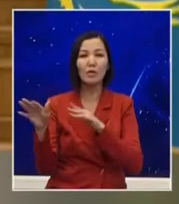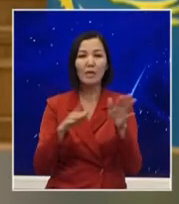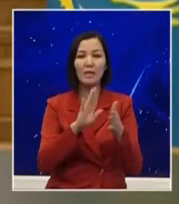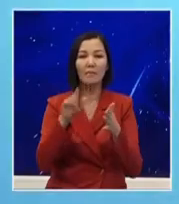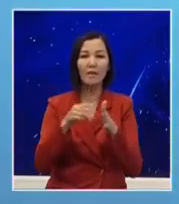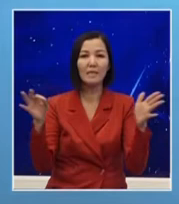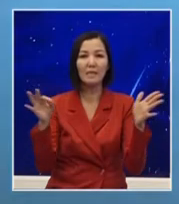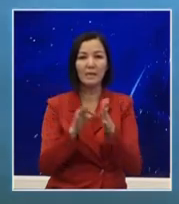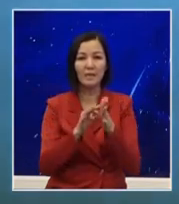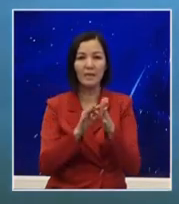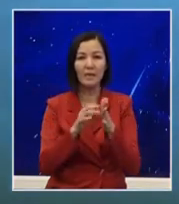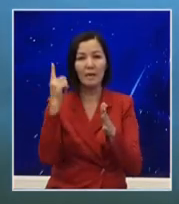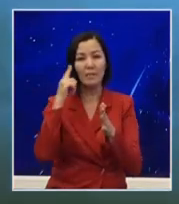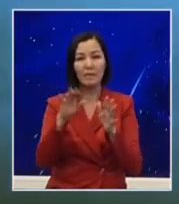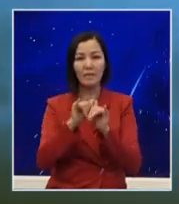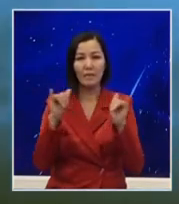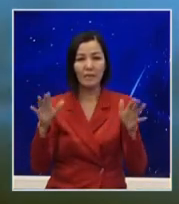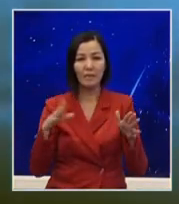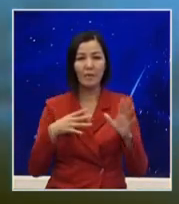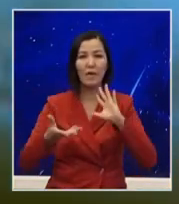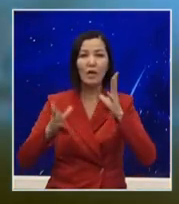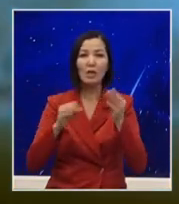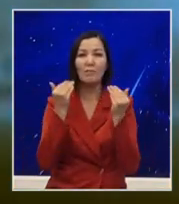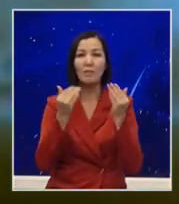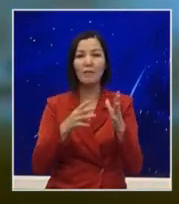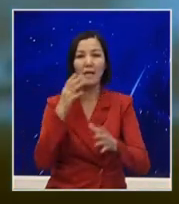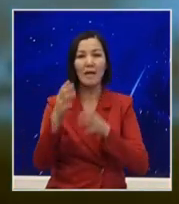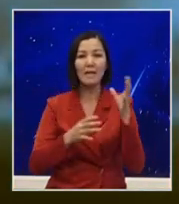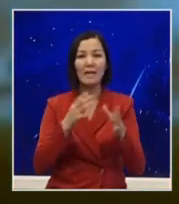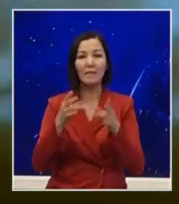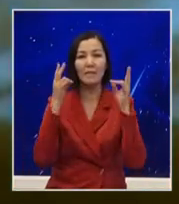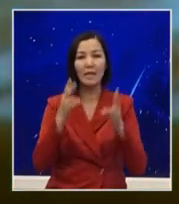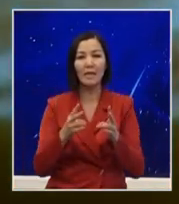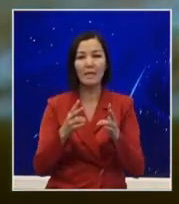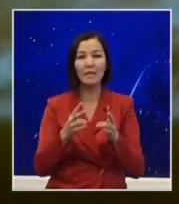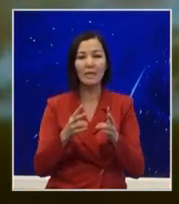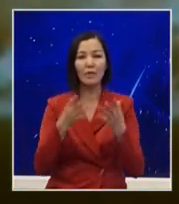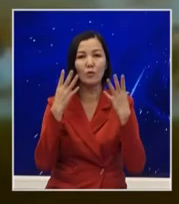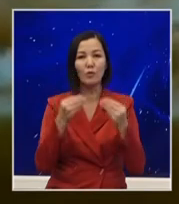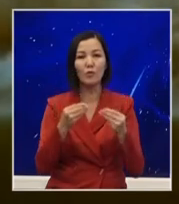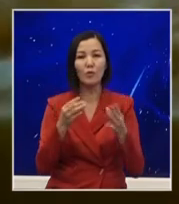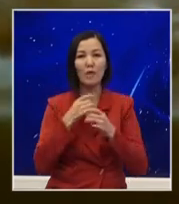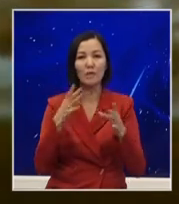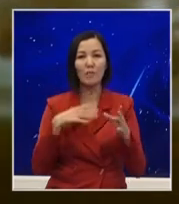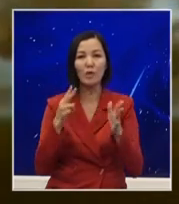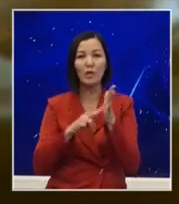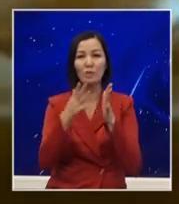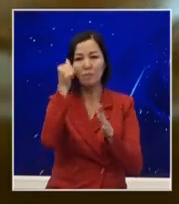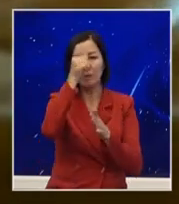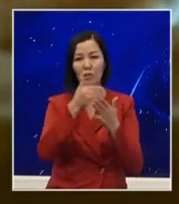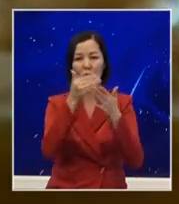басты мақсатта осы бастаманы ілгерілету. Жалпы биыл әлем трагедиялық датаны атап өтті. Осыдан 75 жыл